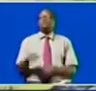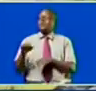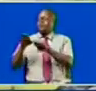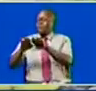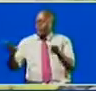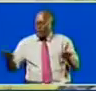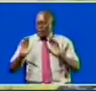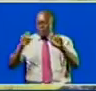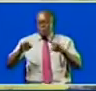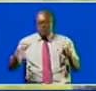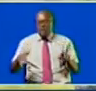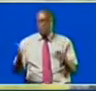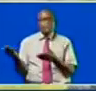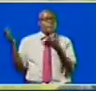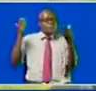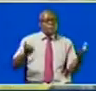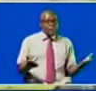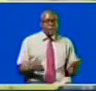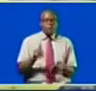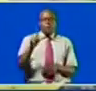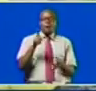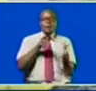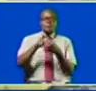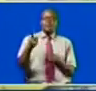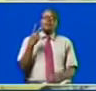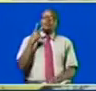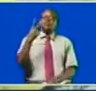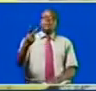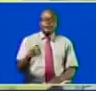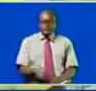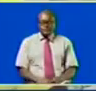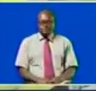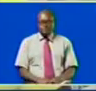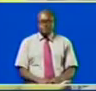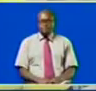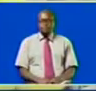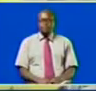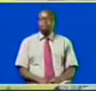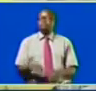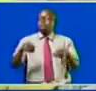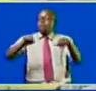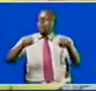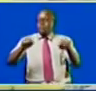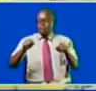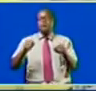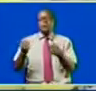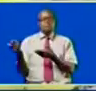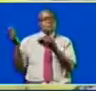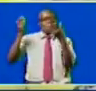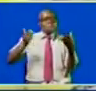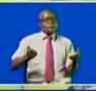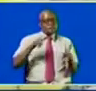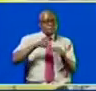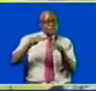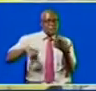kuletewa huko, kule msiko moja ni 200. Na huwa tunaletewa na boda boda. Kufika